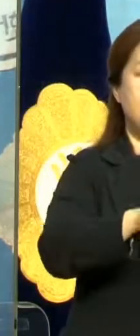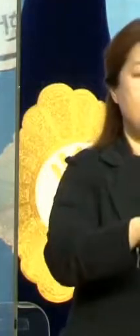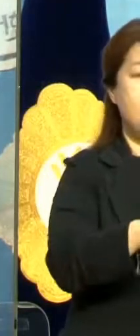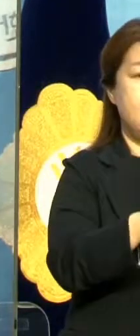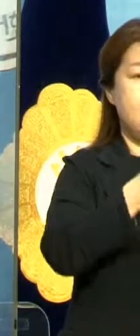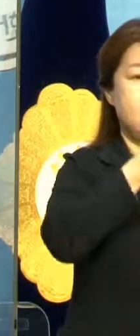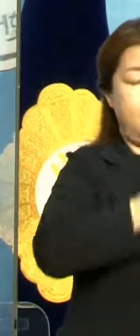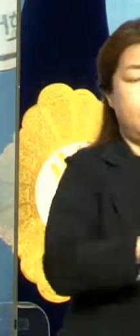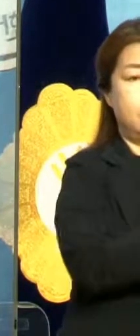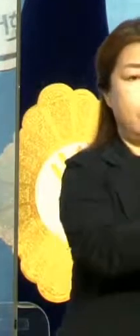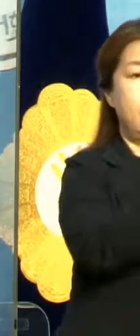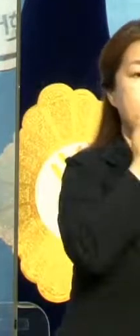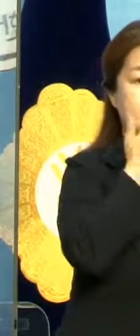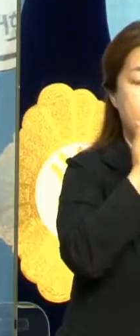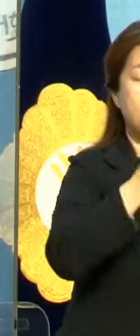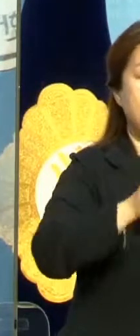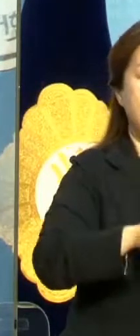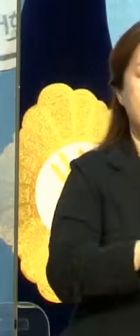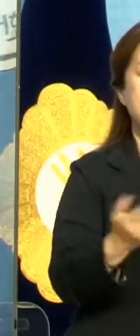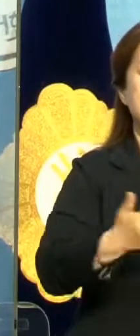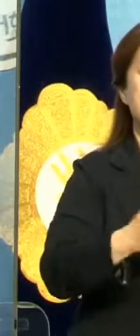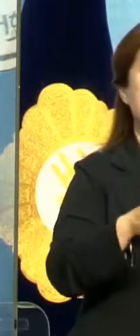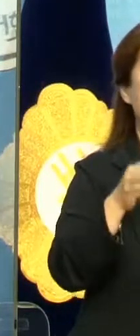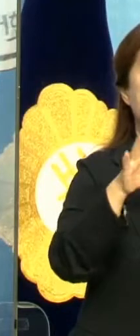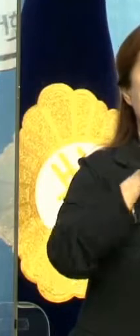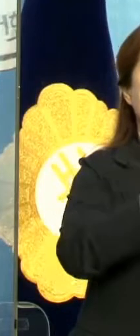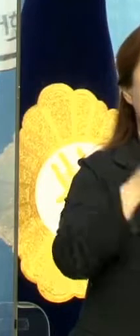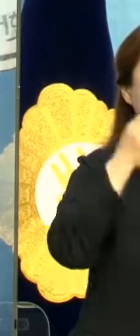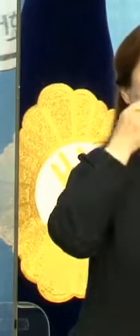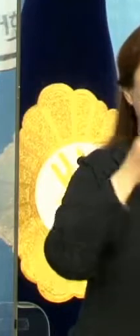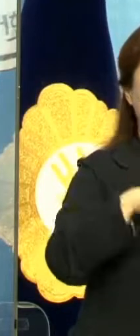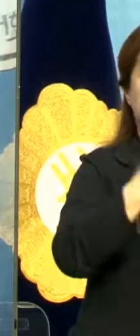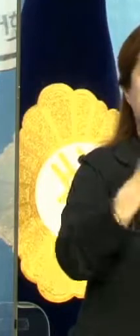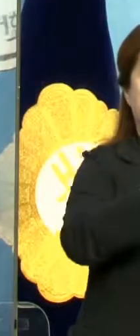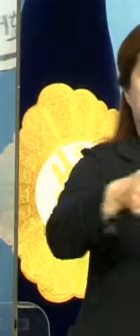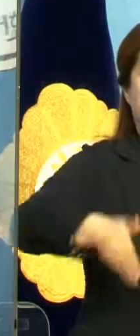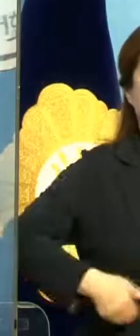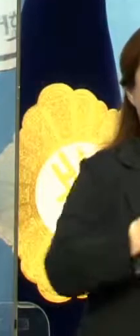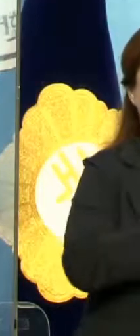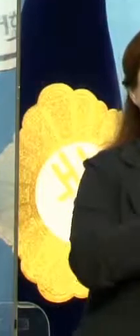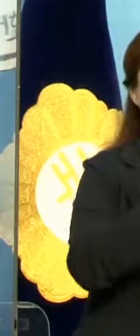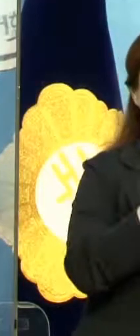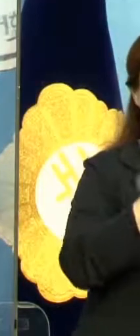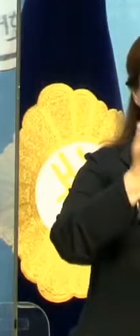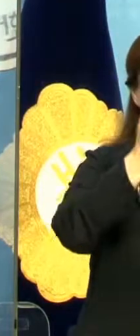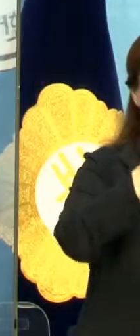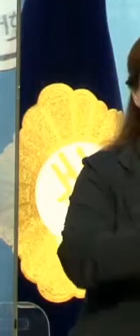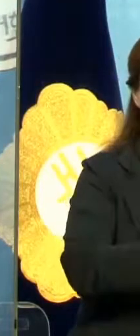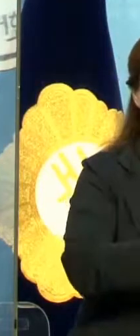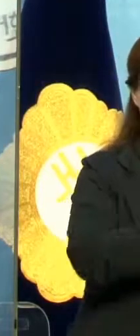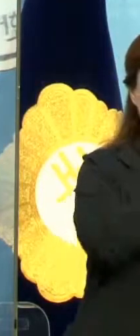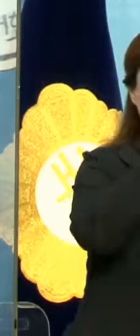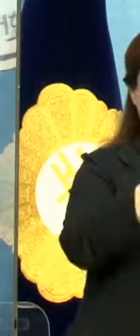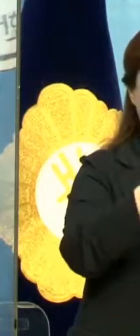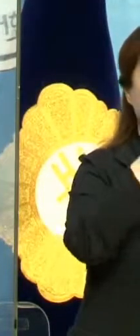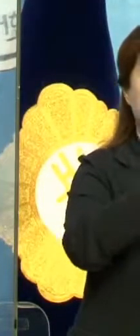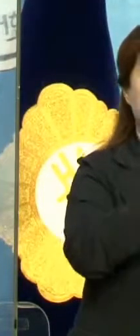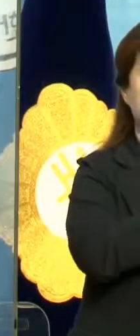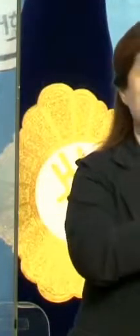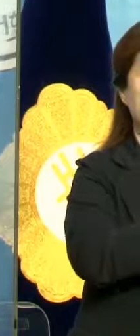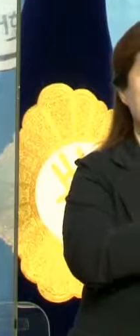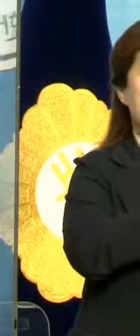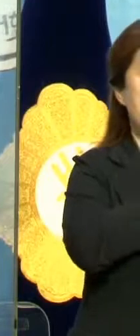미칠 수 있는 직무에 관여할 수 없다 라고 명시되어 있습니다 그런데도 박덕흠 의원은